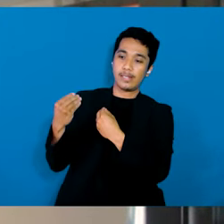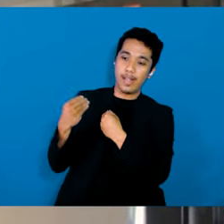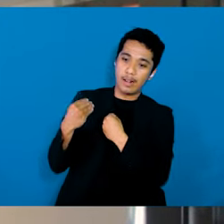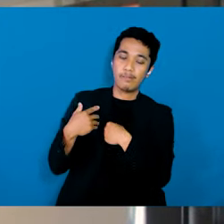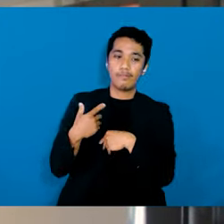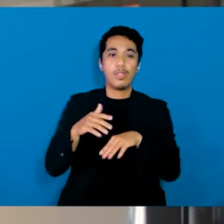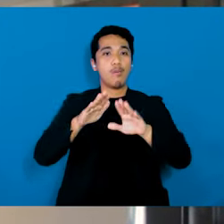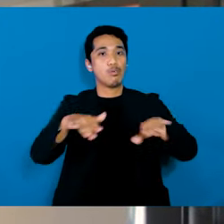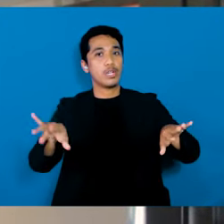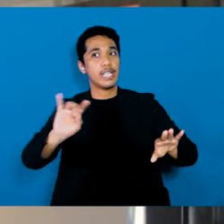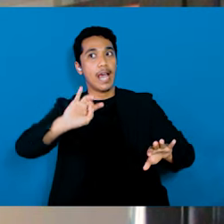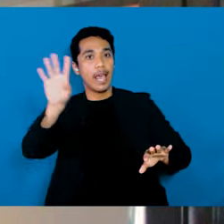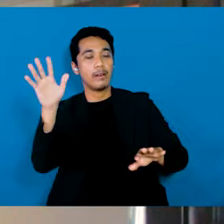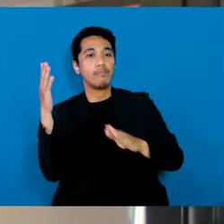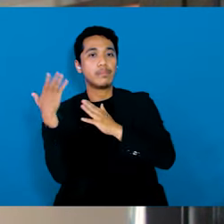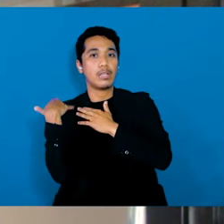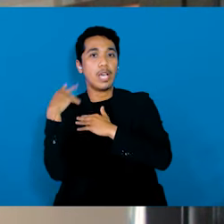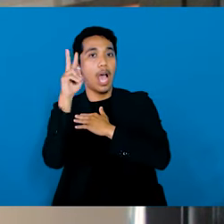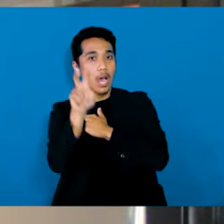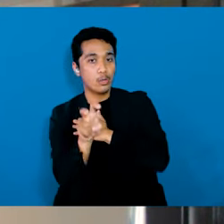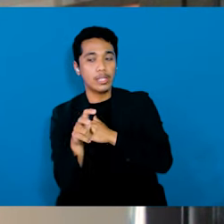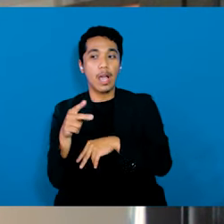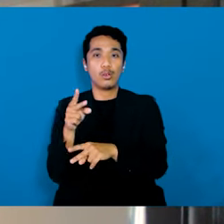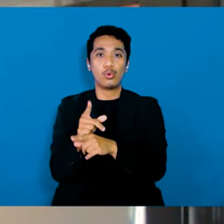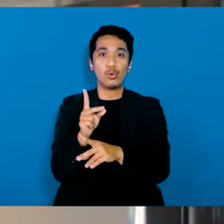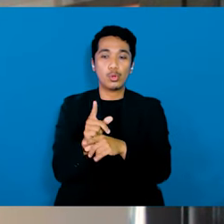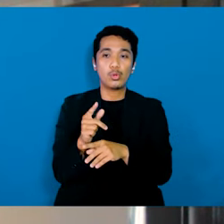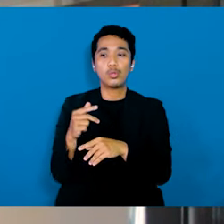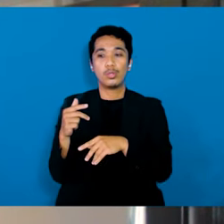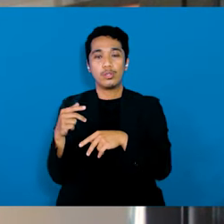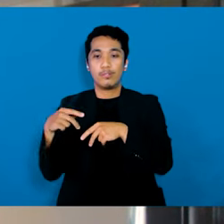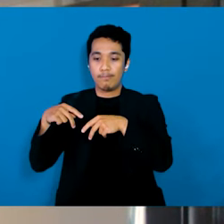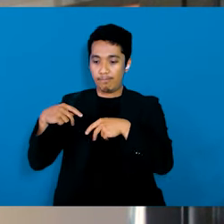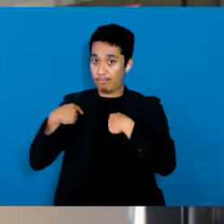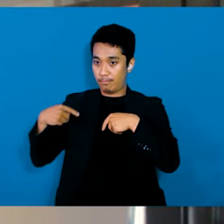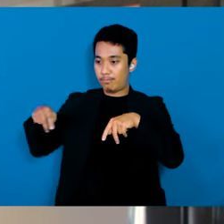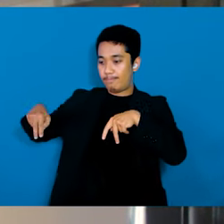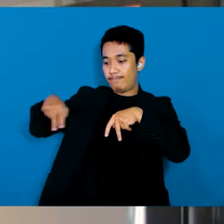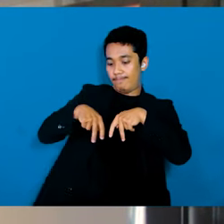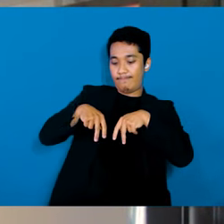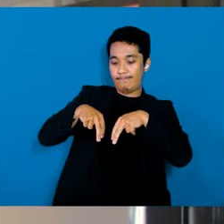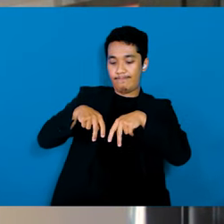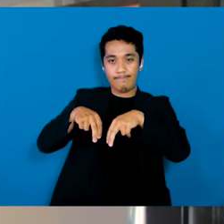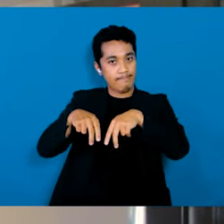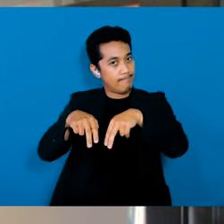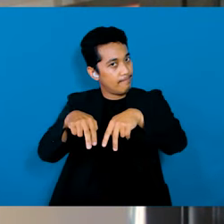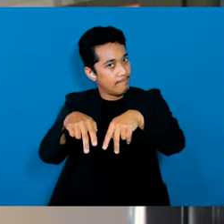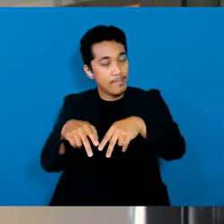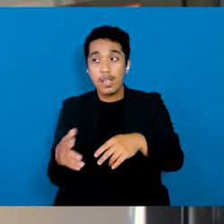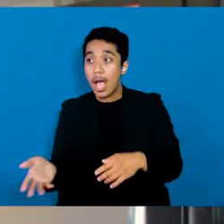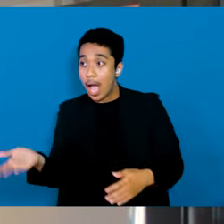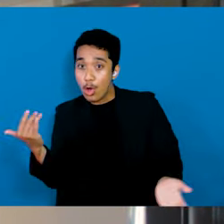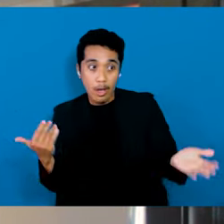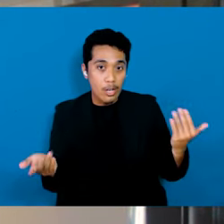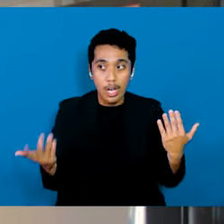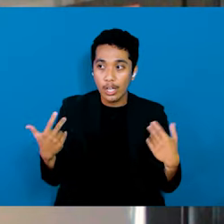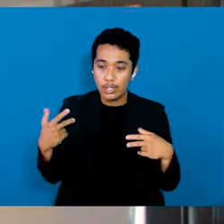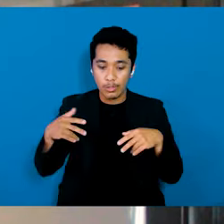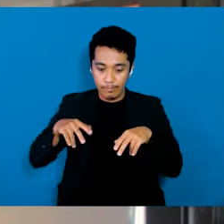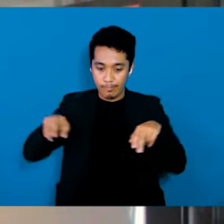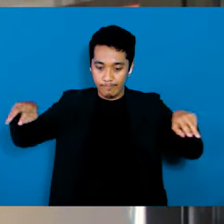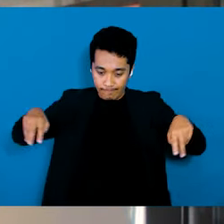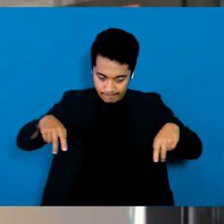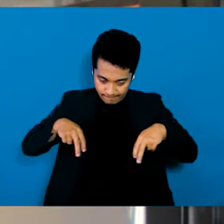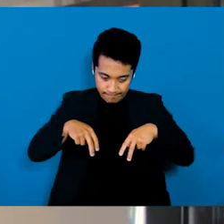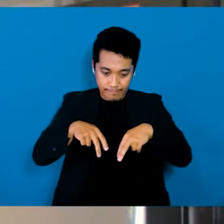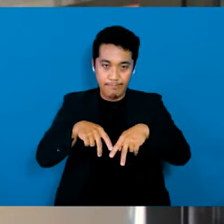bahwa murid yang lain harus bertanggung jawab, itu guru saya selalu berjalan bersama dengan saya dan ngajak teman-teman, yo bareng-bareng